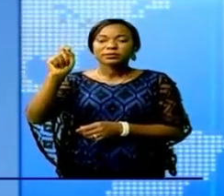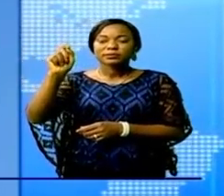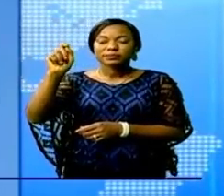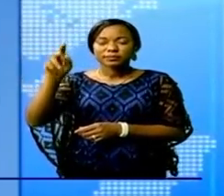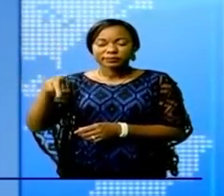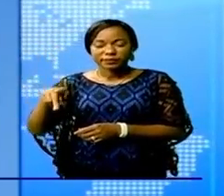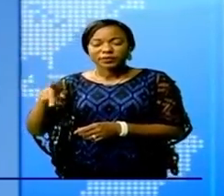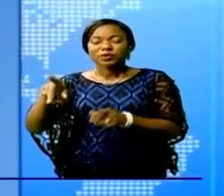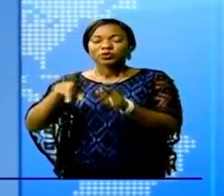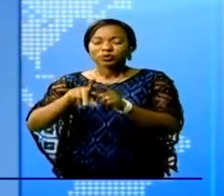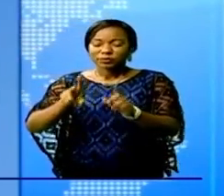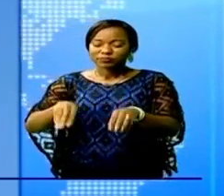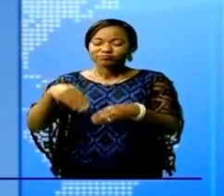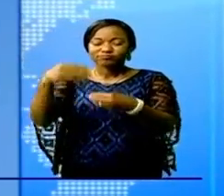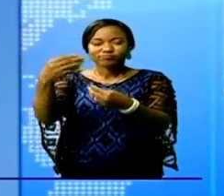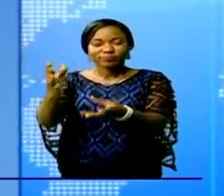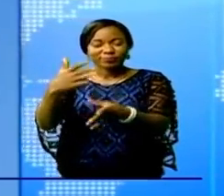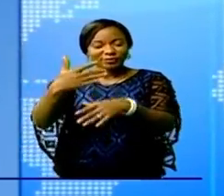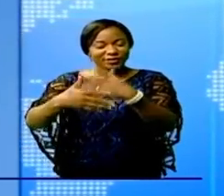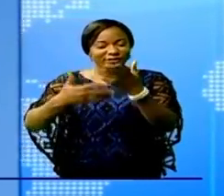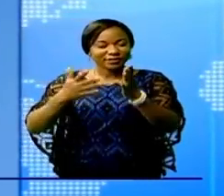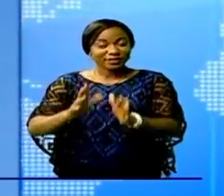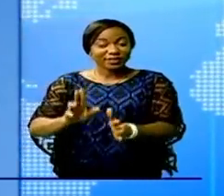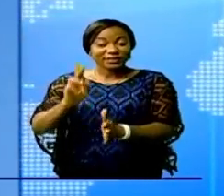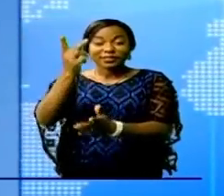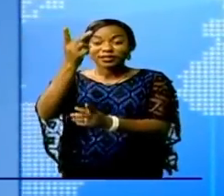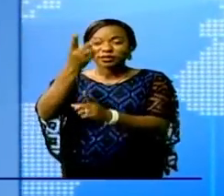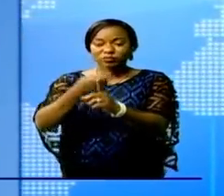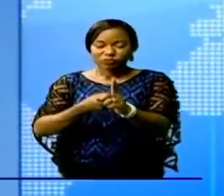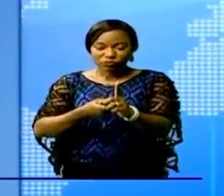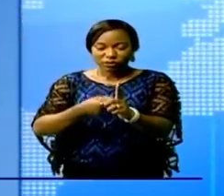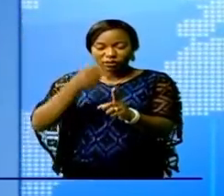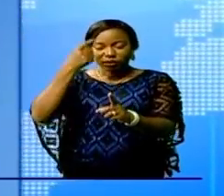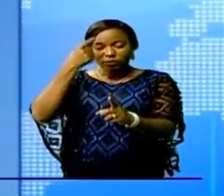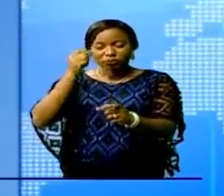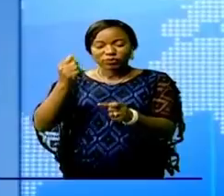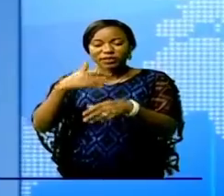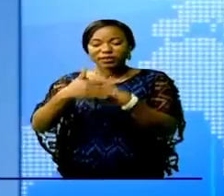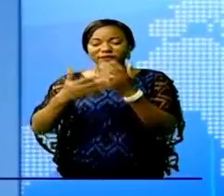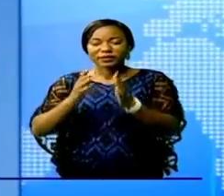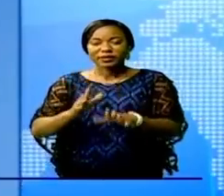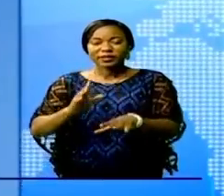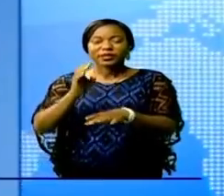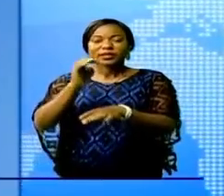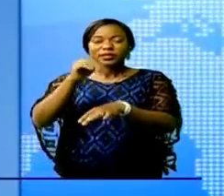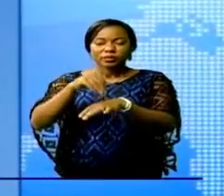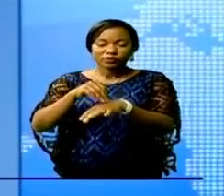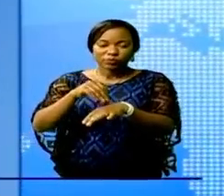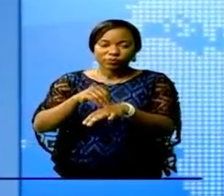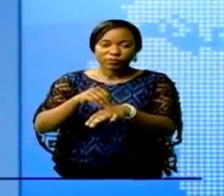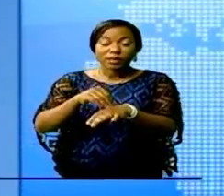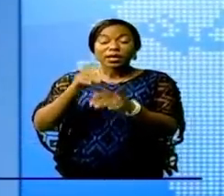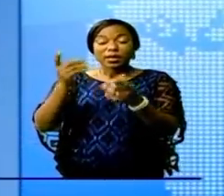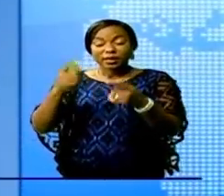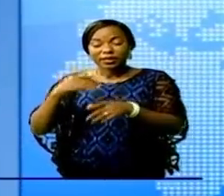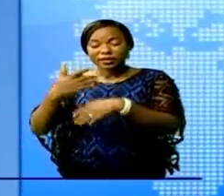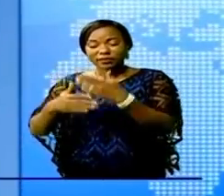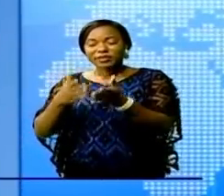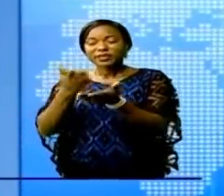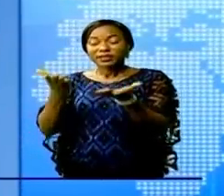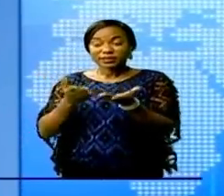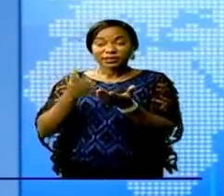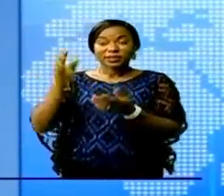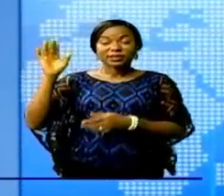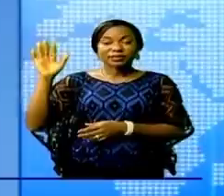2 mois de leurs arriérés de salaire, cette fois-ci pour les agents de Boma et Matadi, après l'avoir fait à Kinshasa, preuve de